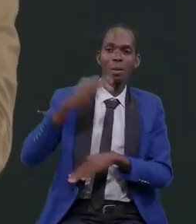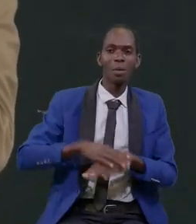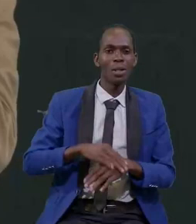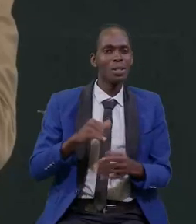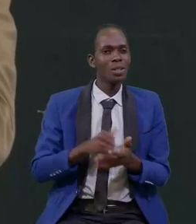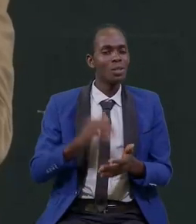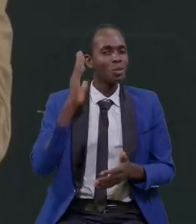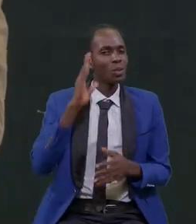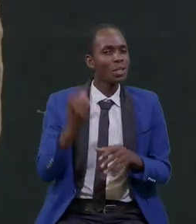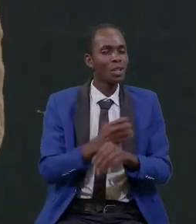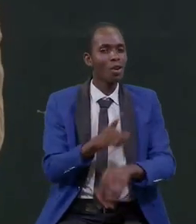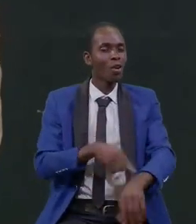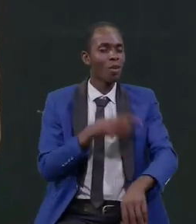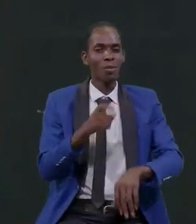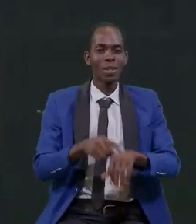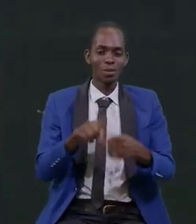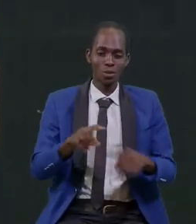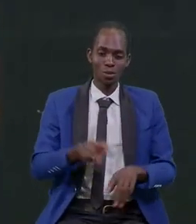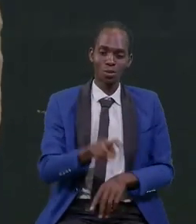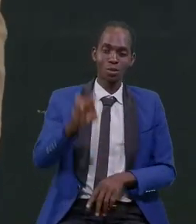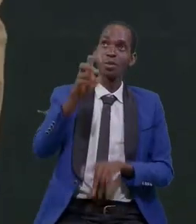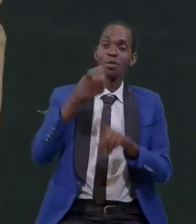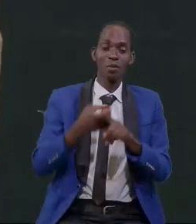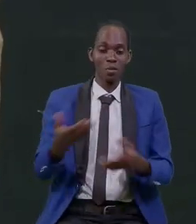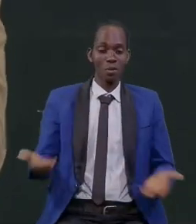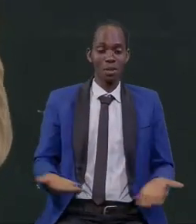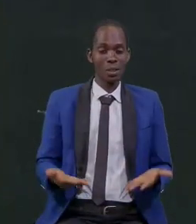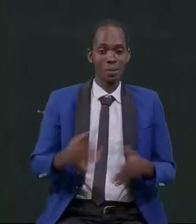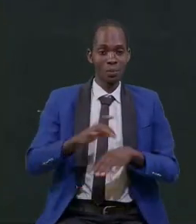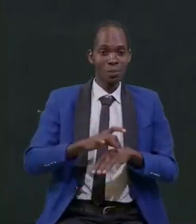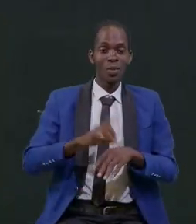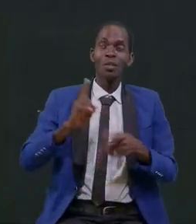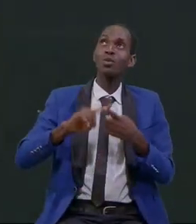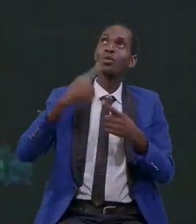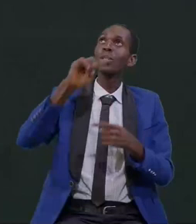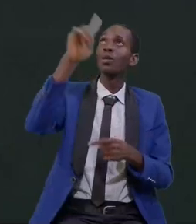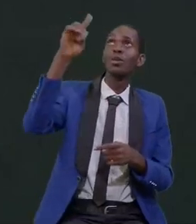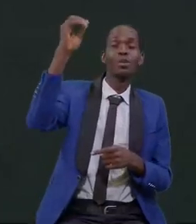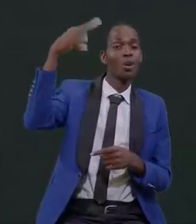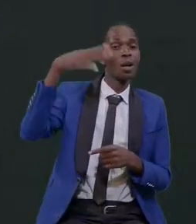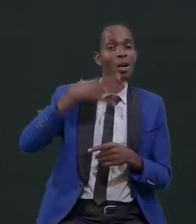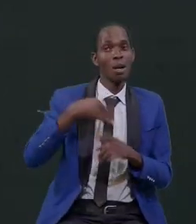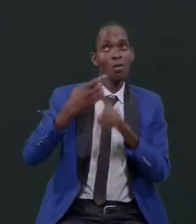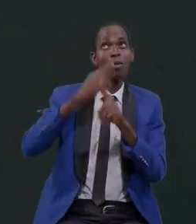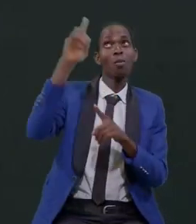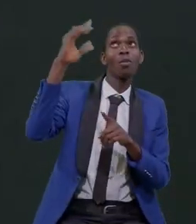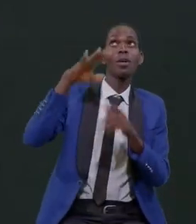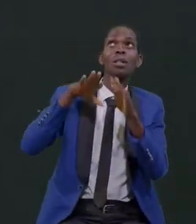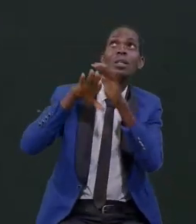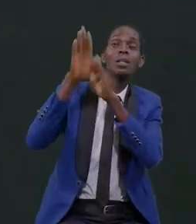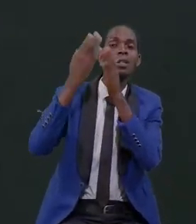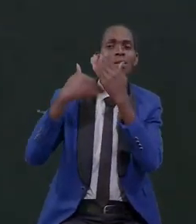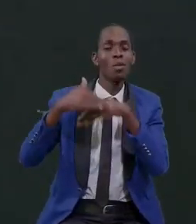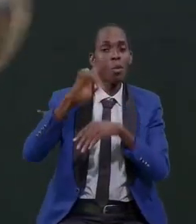Et il te prendra assez de temps pour aller de la terre au ciel. Et pour aller au ciel. Un jour, il est parti comme